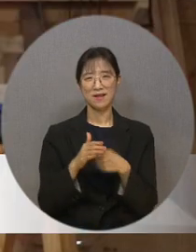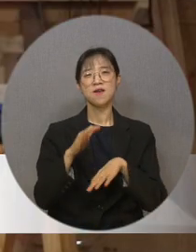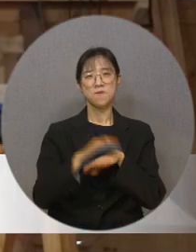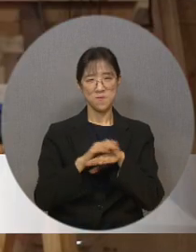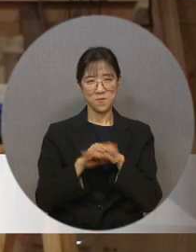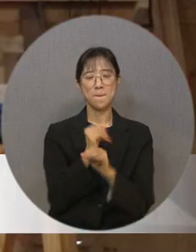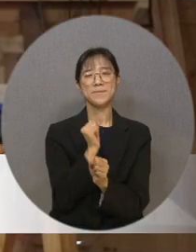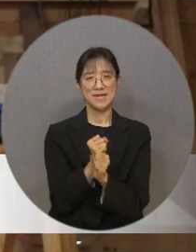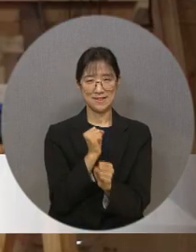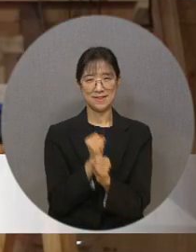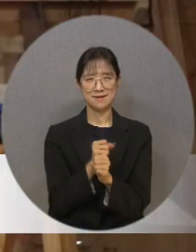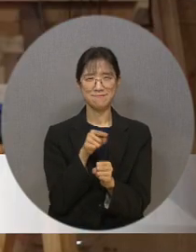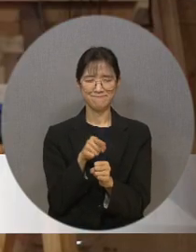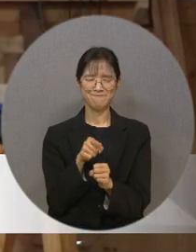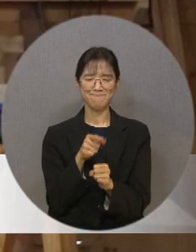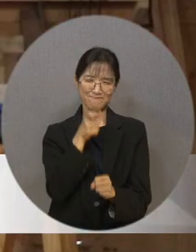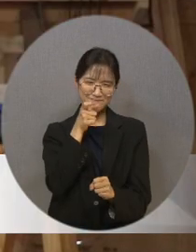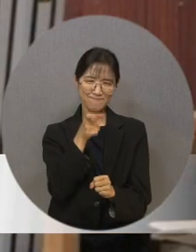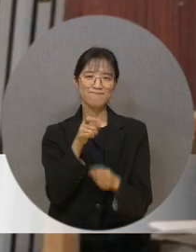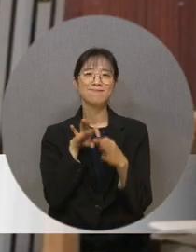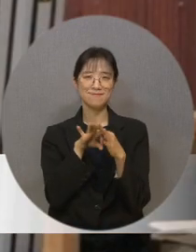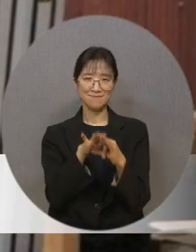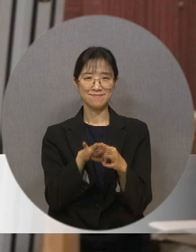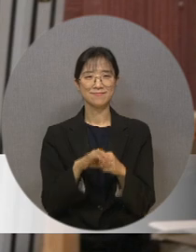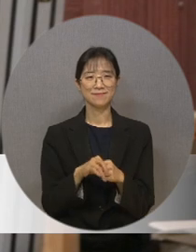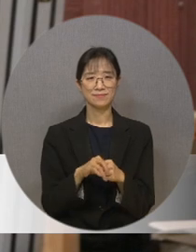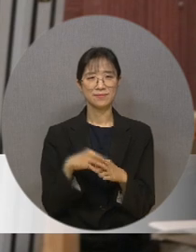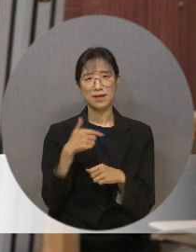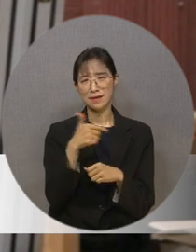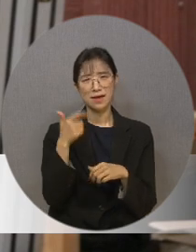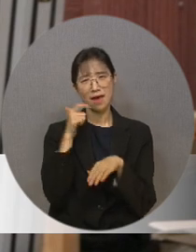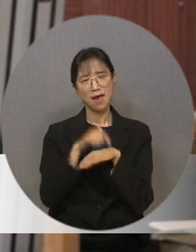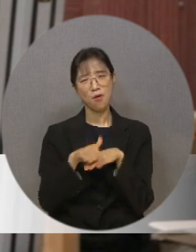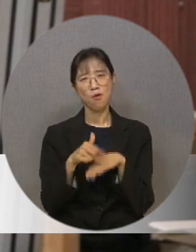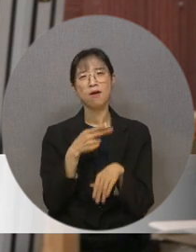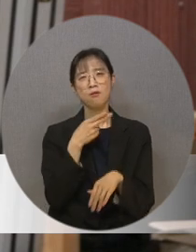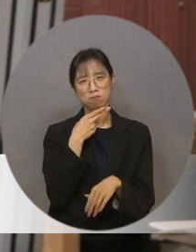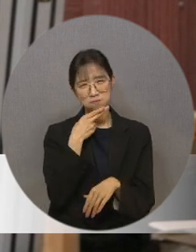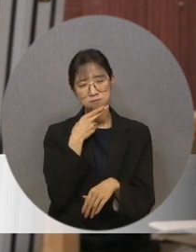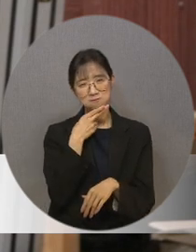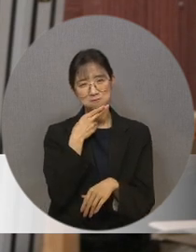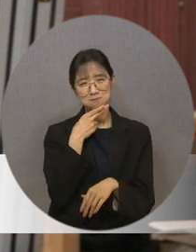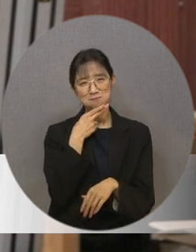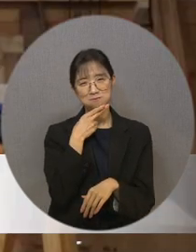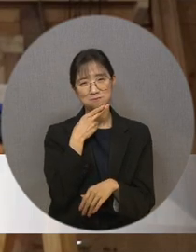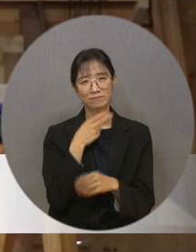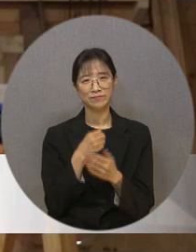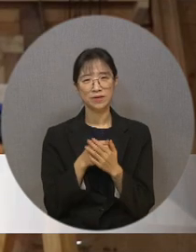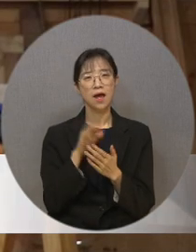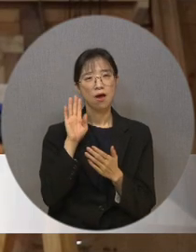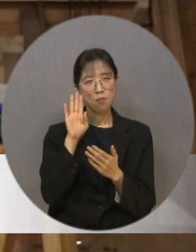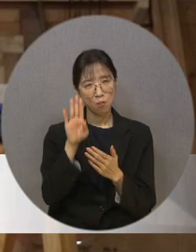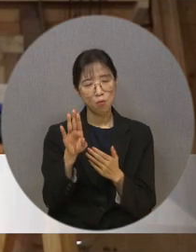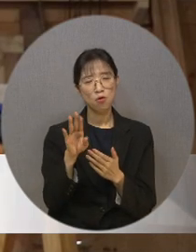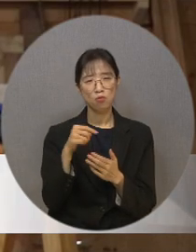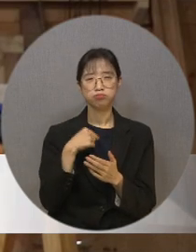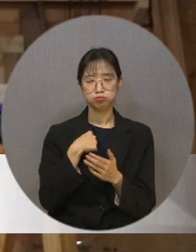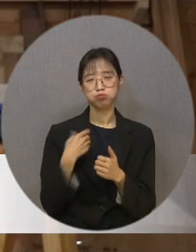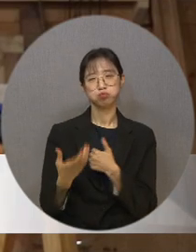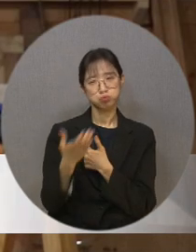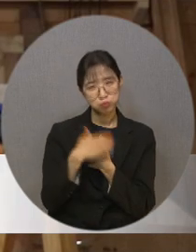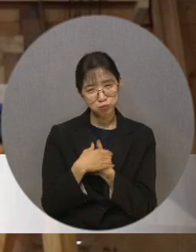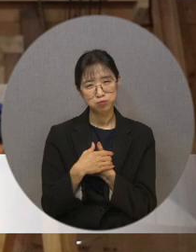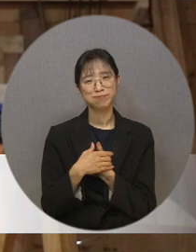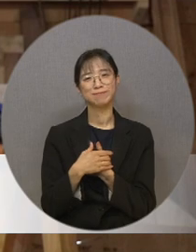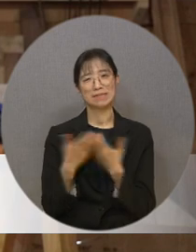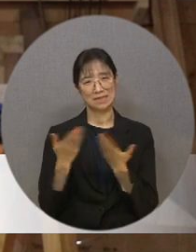수작업을 고수하고 있습니다. 큰 계획을 정해두진 않았고요. 그냥 앞으로 주어지는 일들